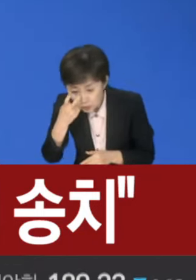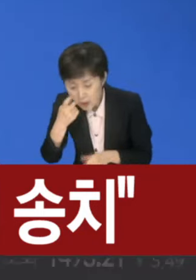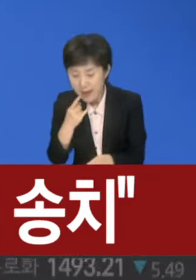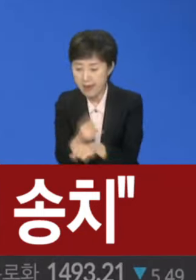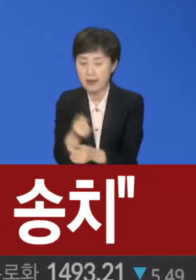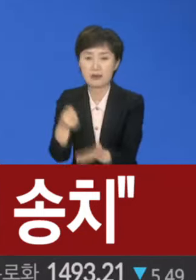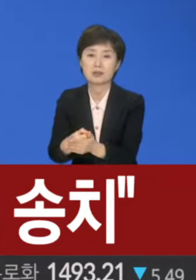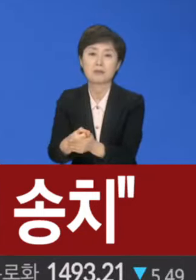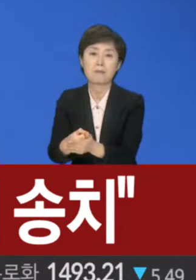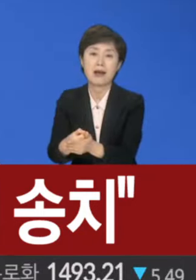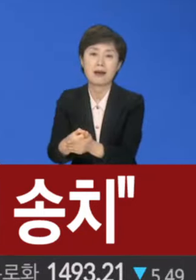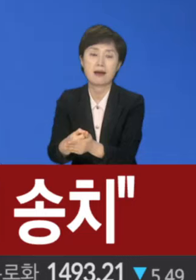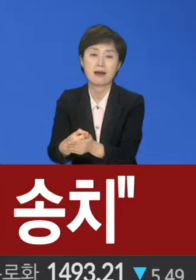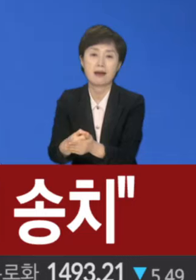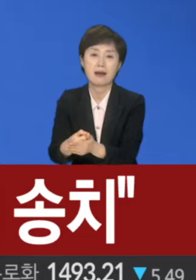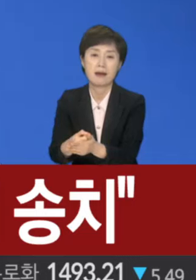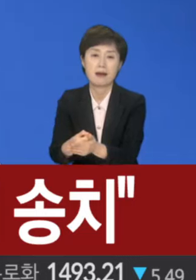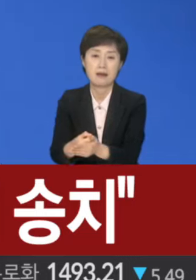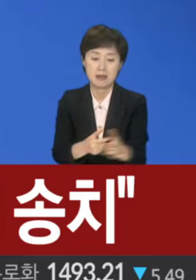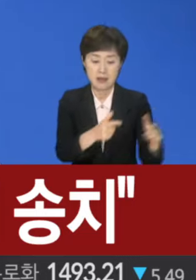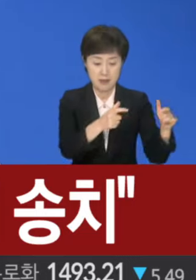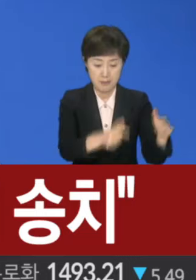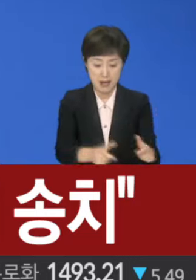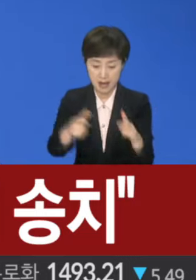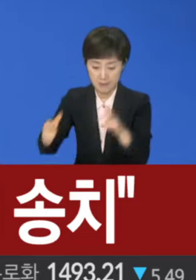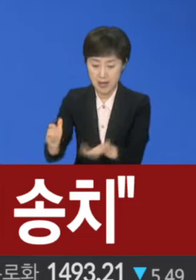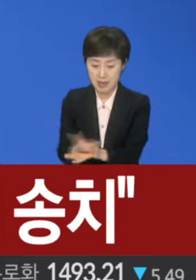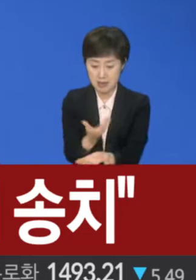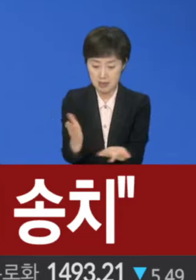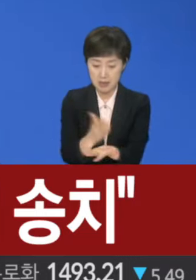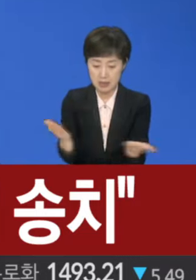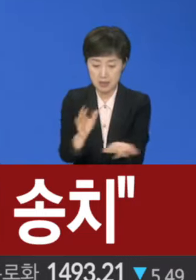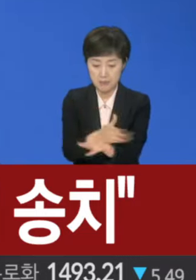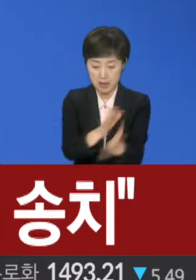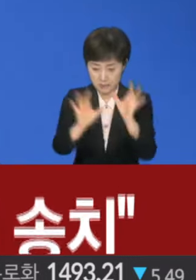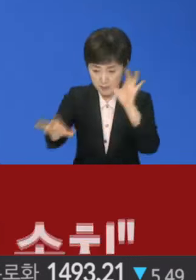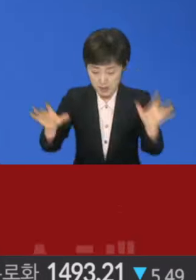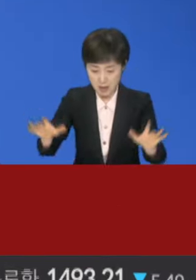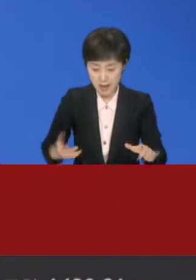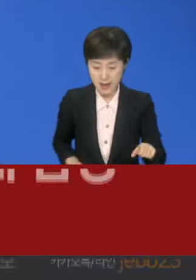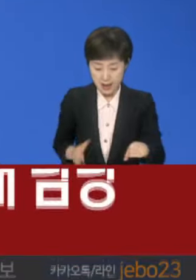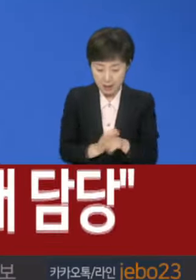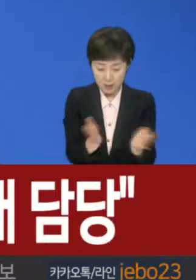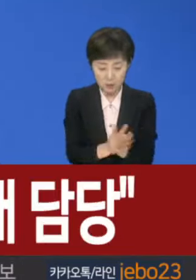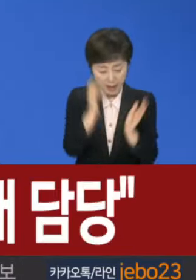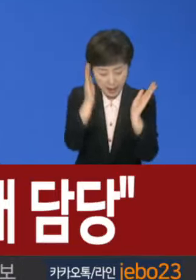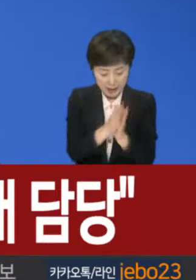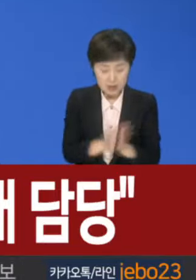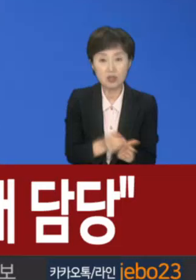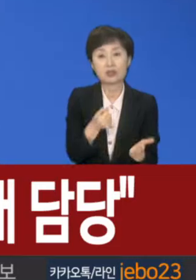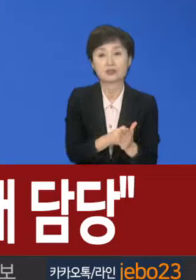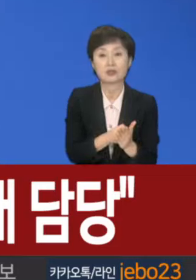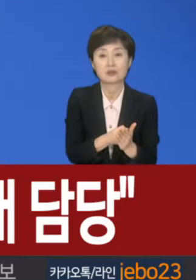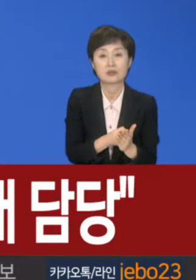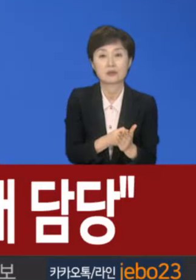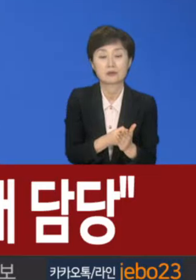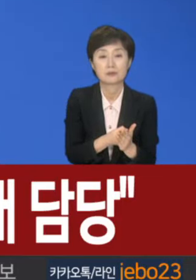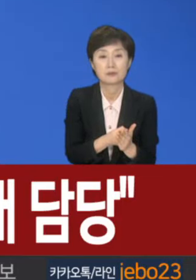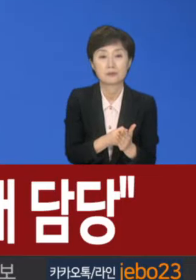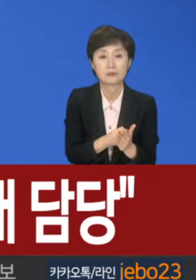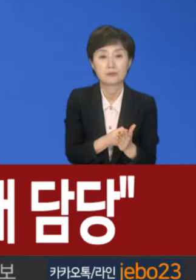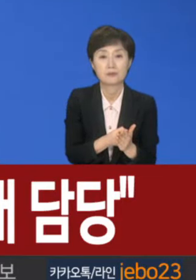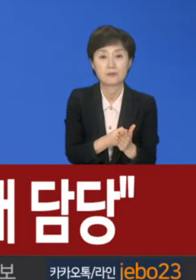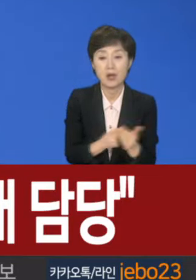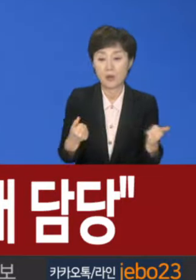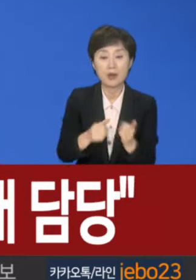하였으며 권역별 부대 할당과 수색 방법은 해병대 자체적으로 판단해 시행하기로 하였는데 이